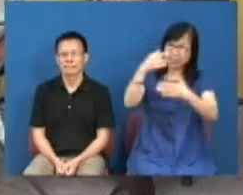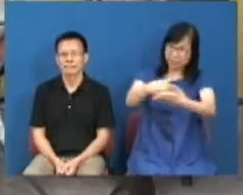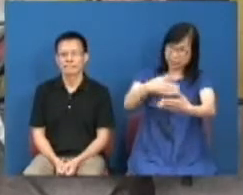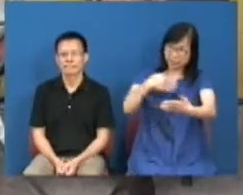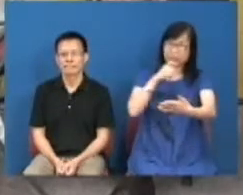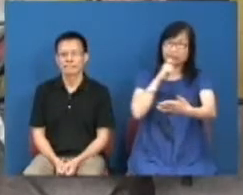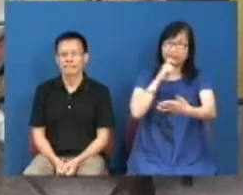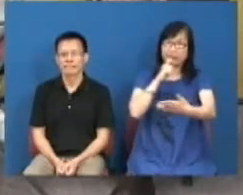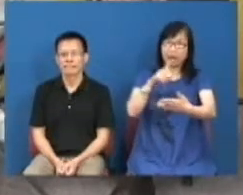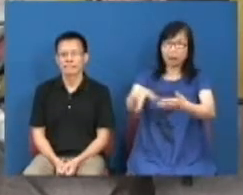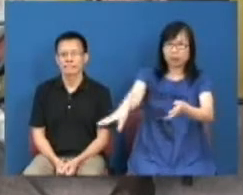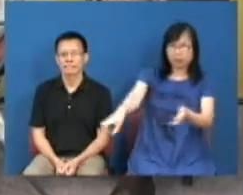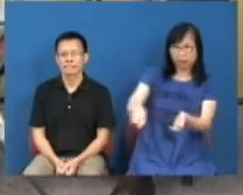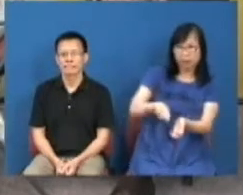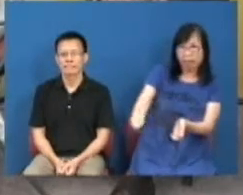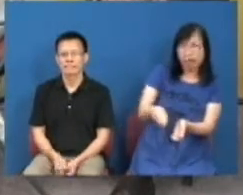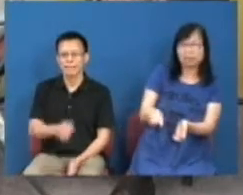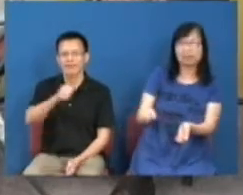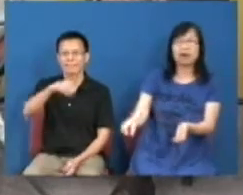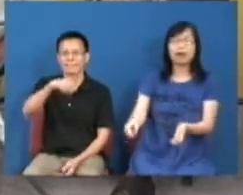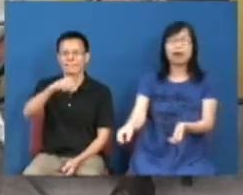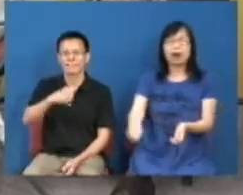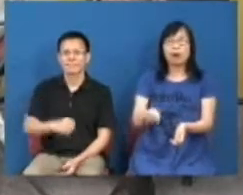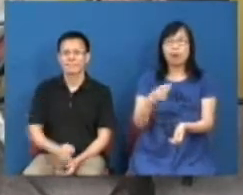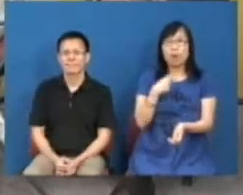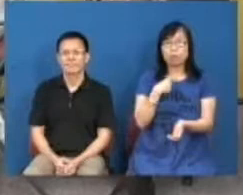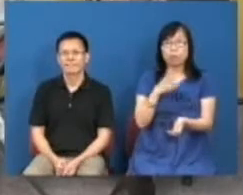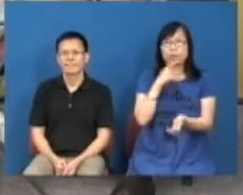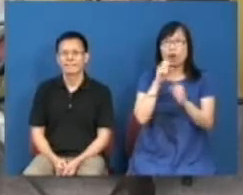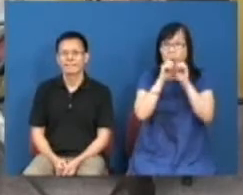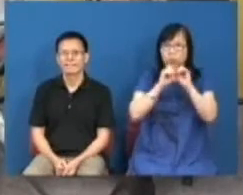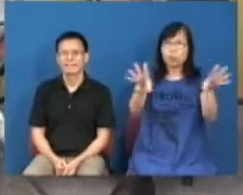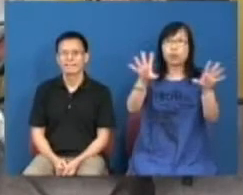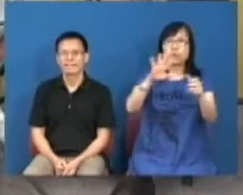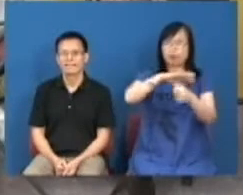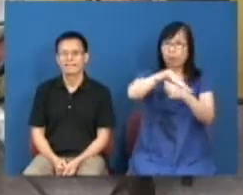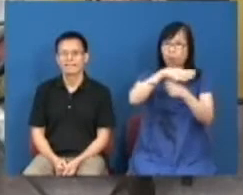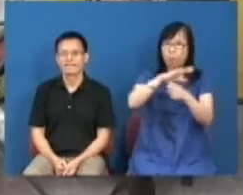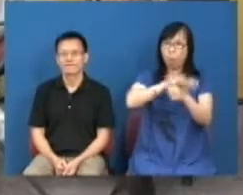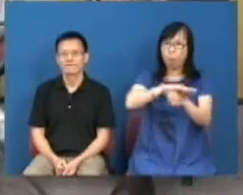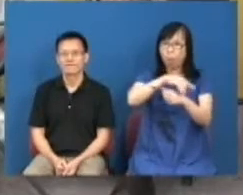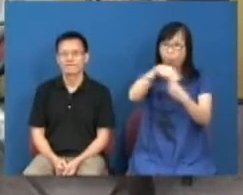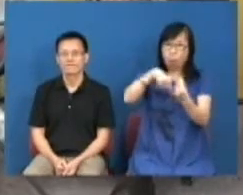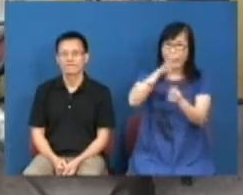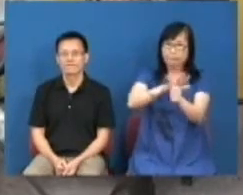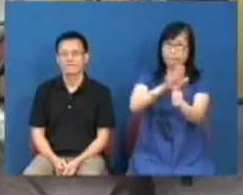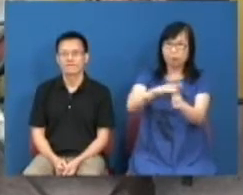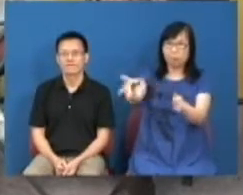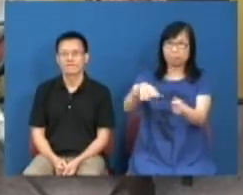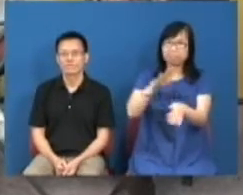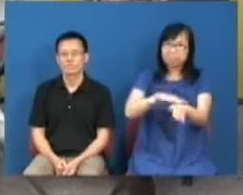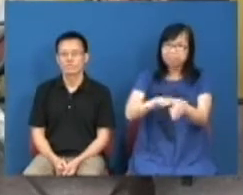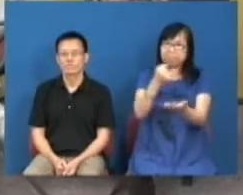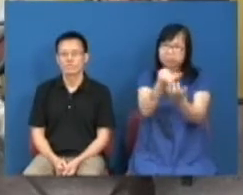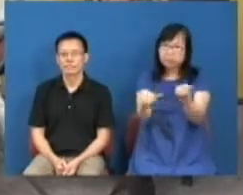是有一隻手拉車，其實呢我們都很推動環保的。這個手拉車呢就剛剛出世的，這